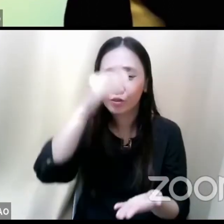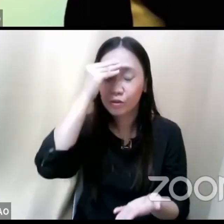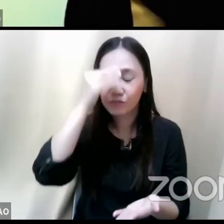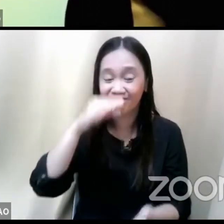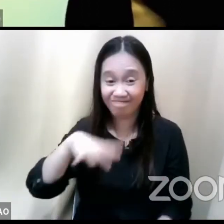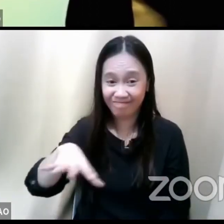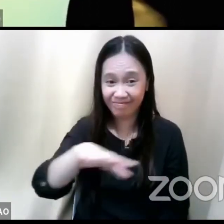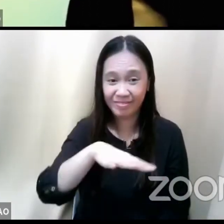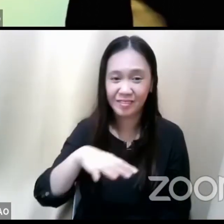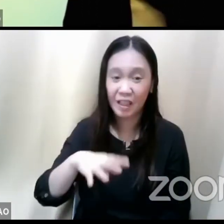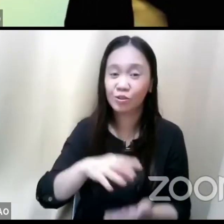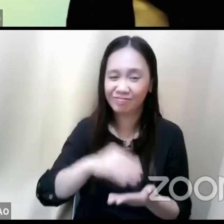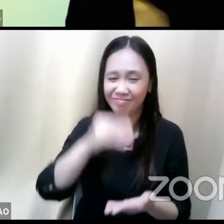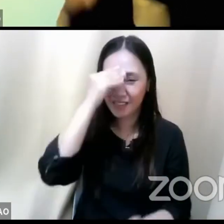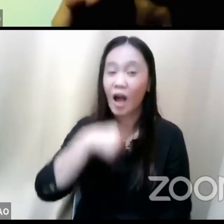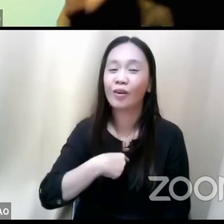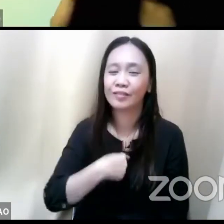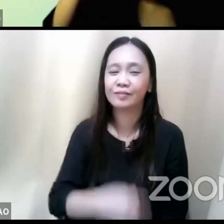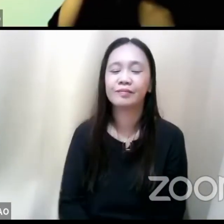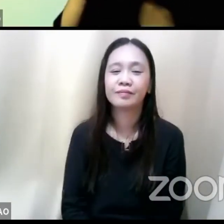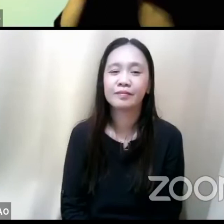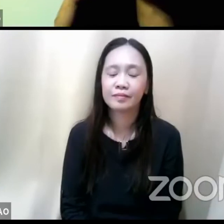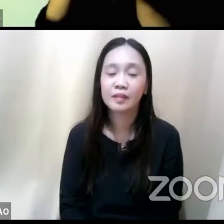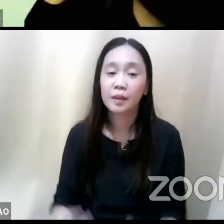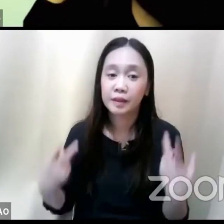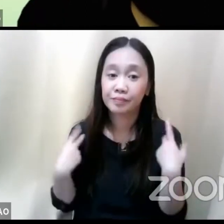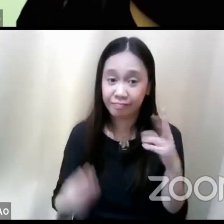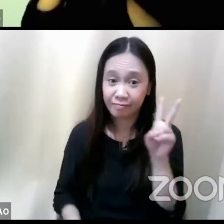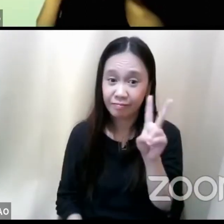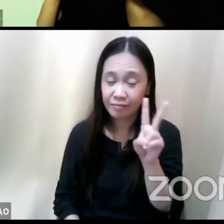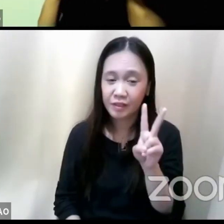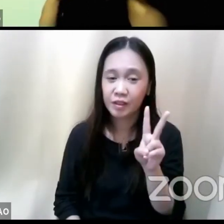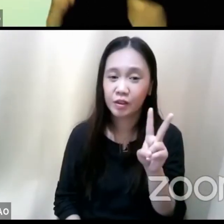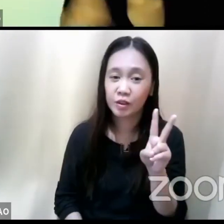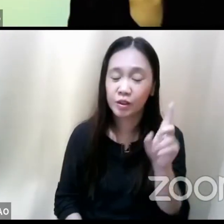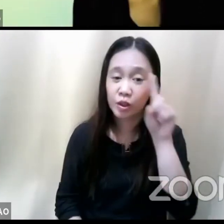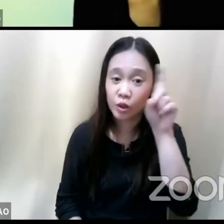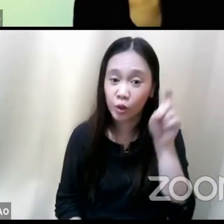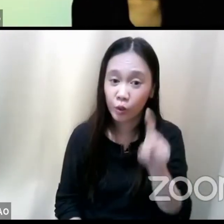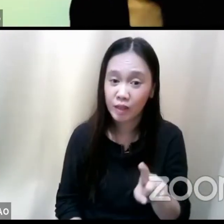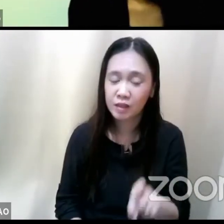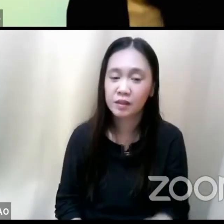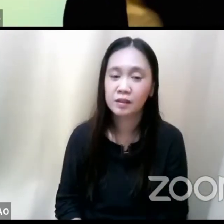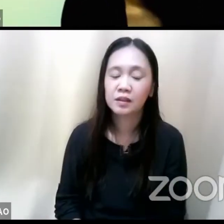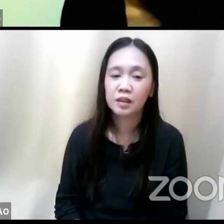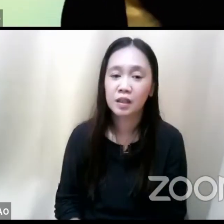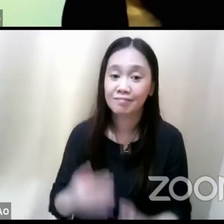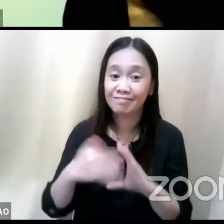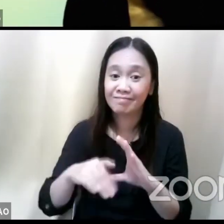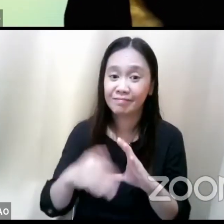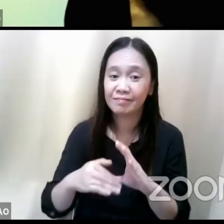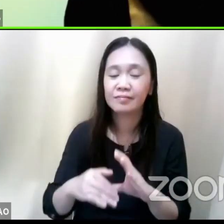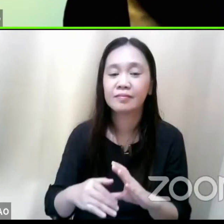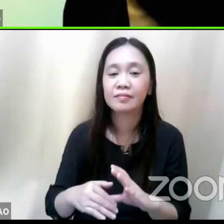inyo. Yun po. G, may dalawang tanong pa G sa ating sa ating chat. Okay, chat box